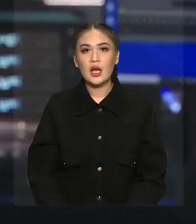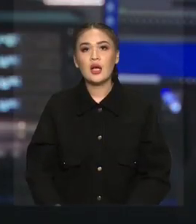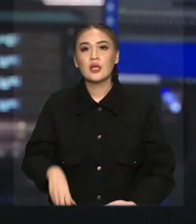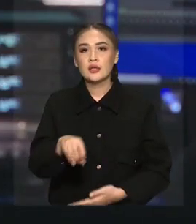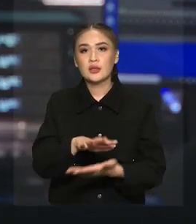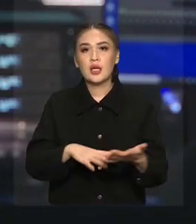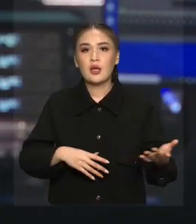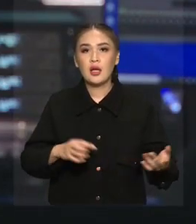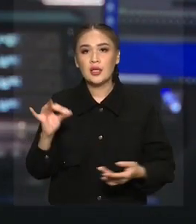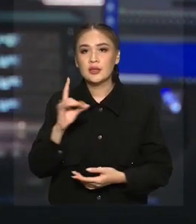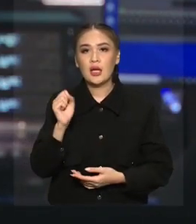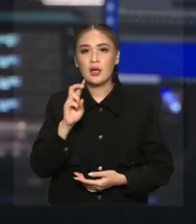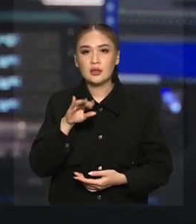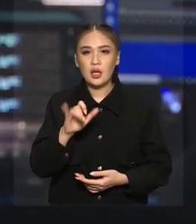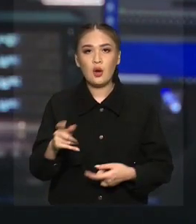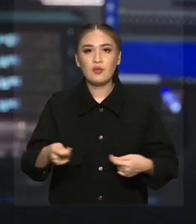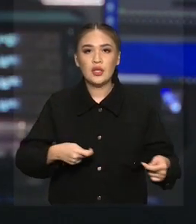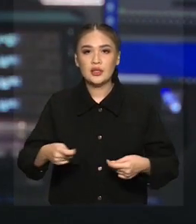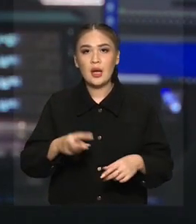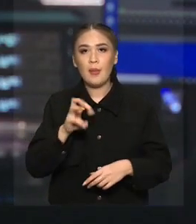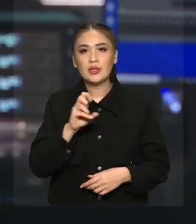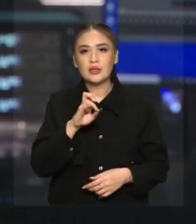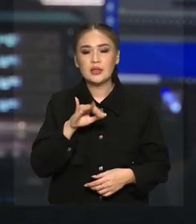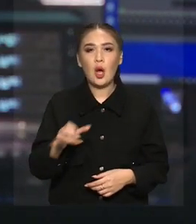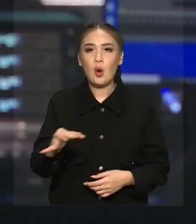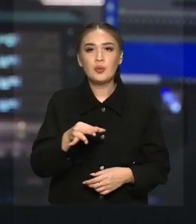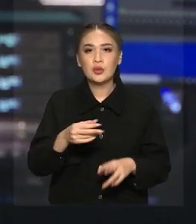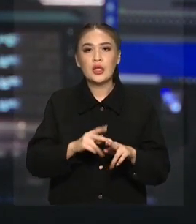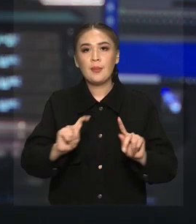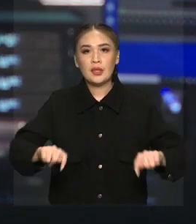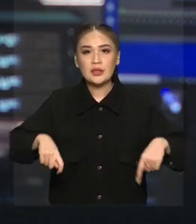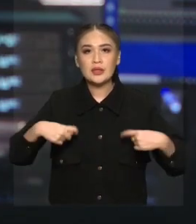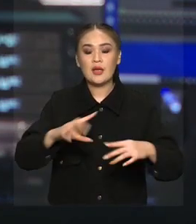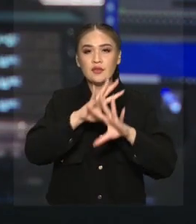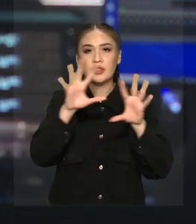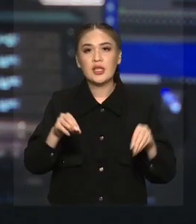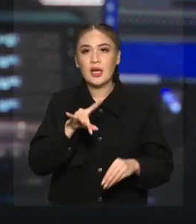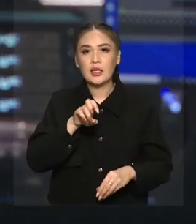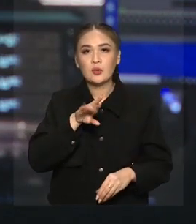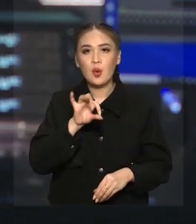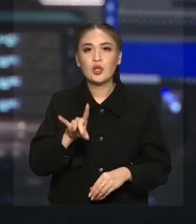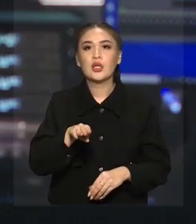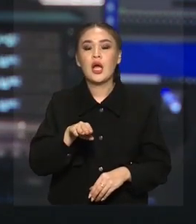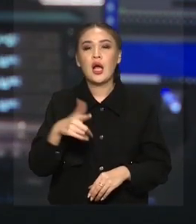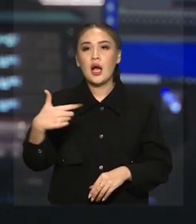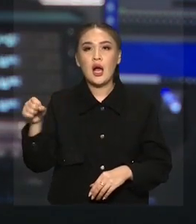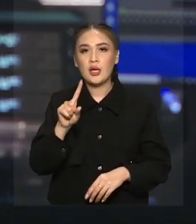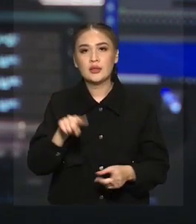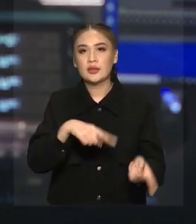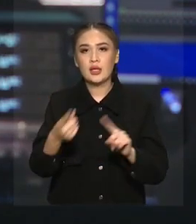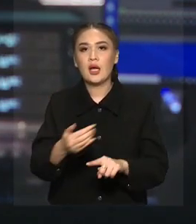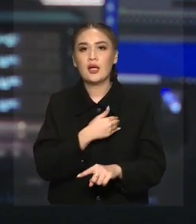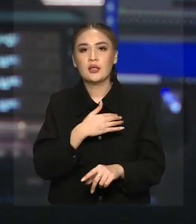Следующая новость из Актау. Власти Мангыстауской области намерены перевести весь коммунальный транспорт на газ. Об этом сегодня заявил